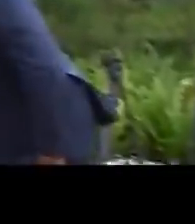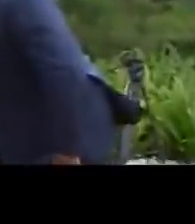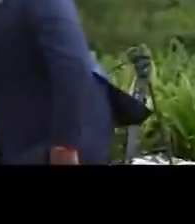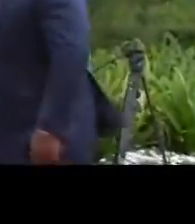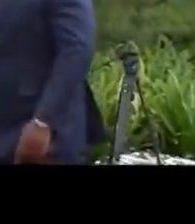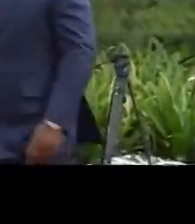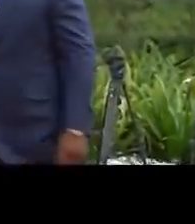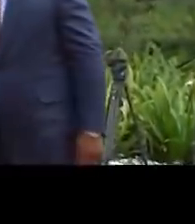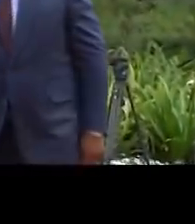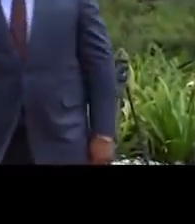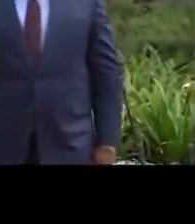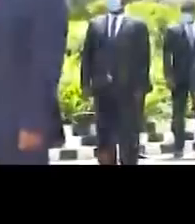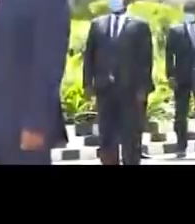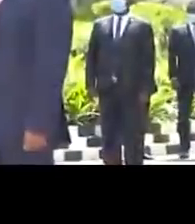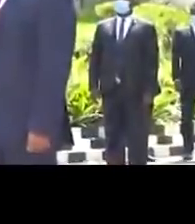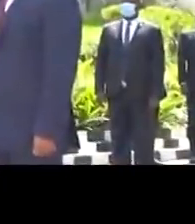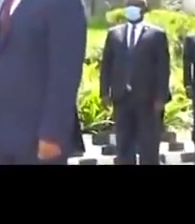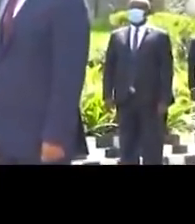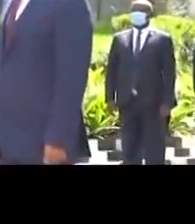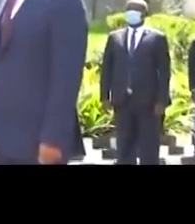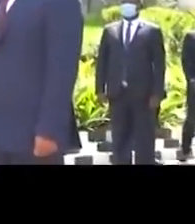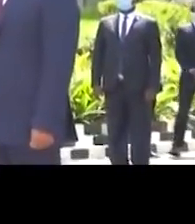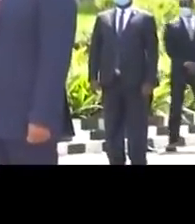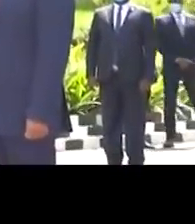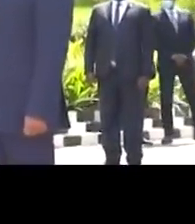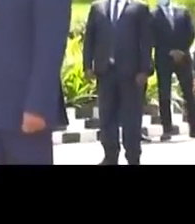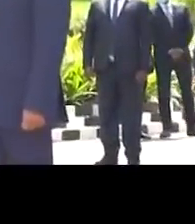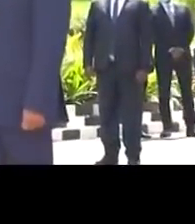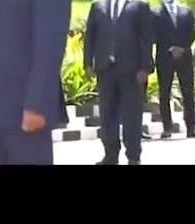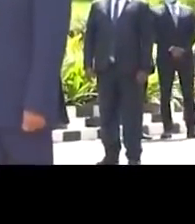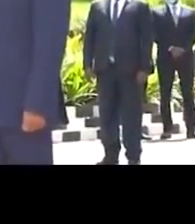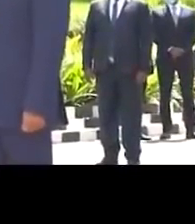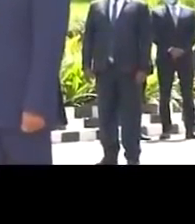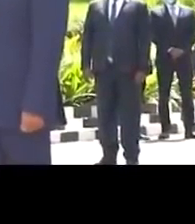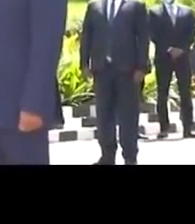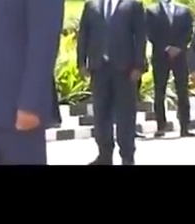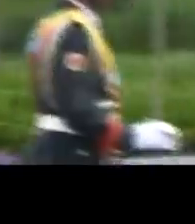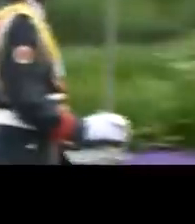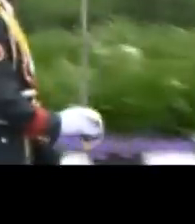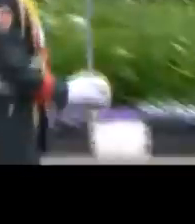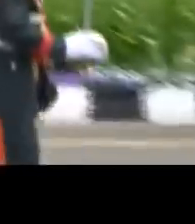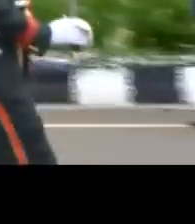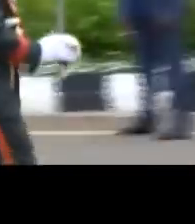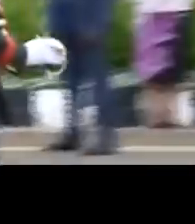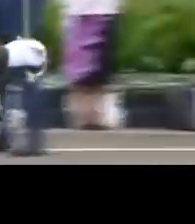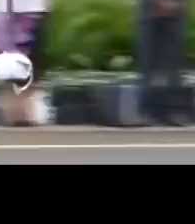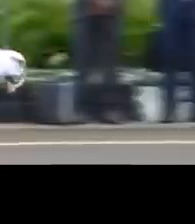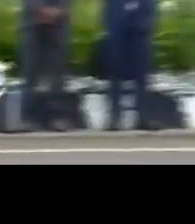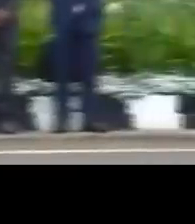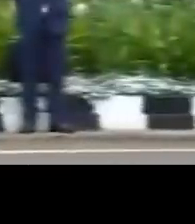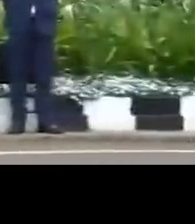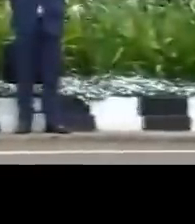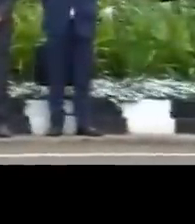il est reçu par le premier ministre éthiopien habile à l'aide au cours d'une cérémonie très solennelle en son honneur